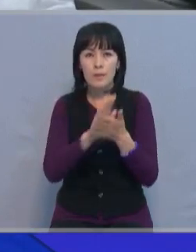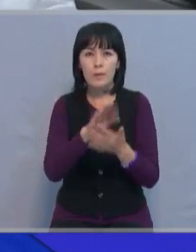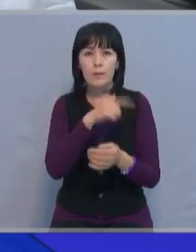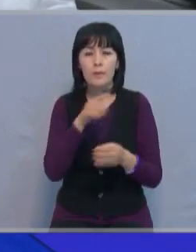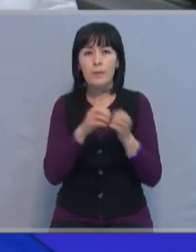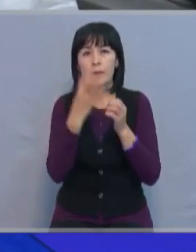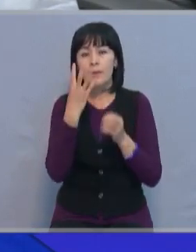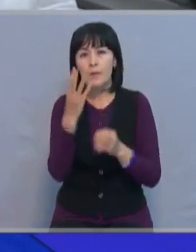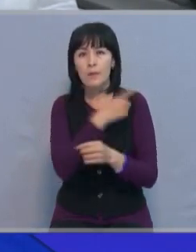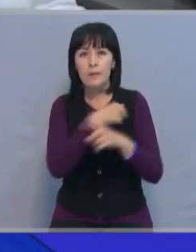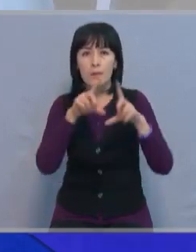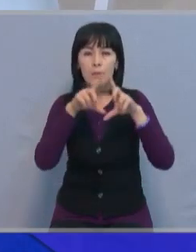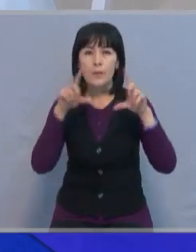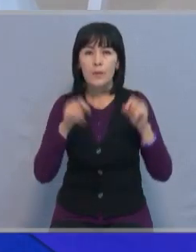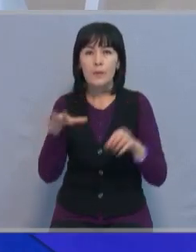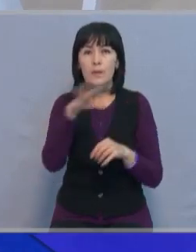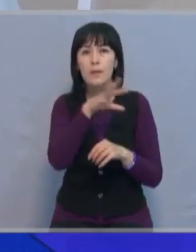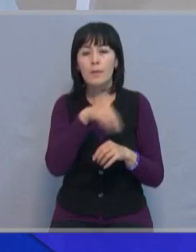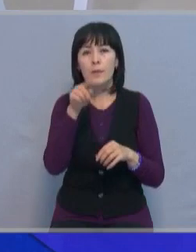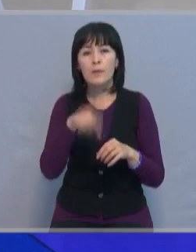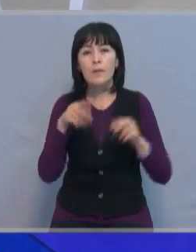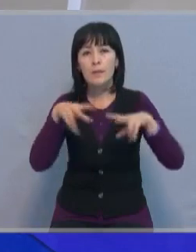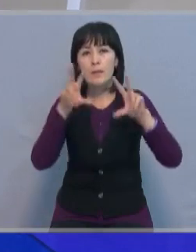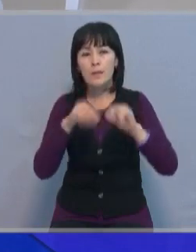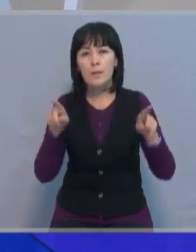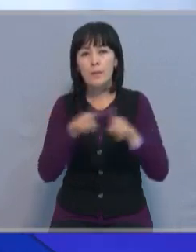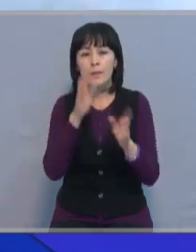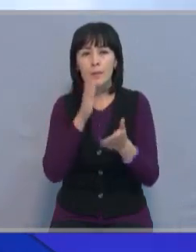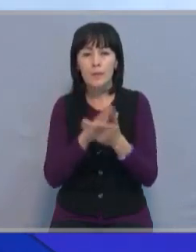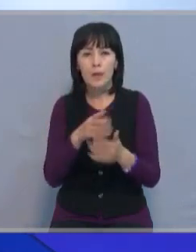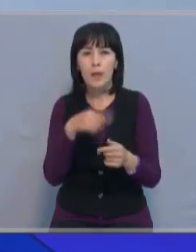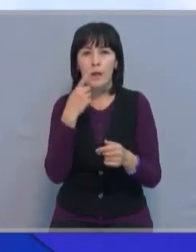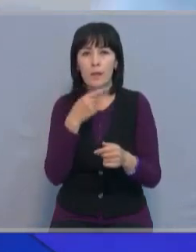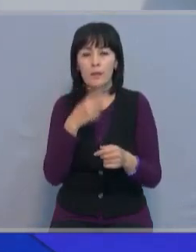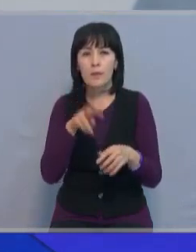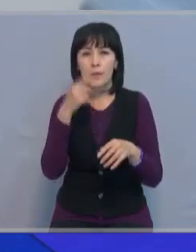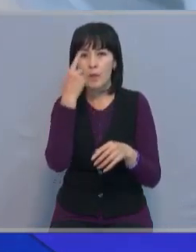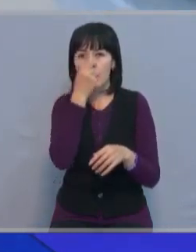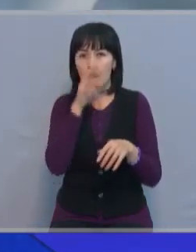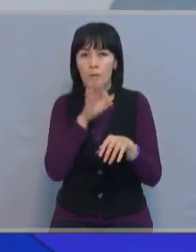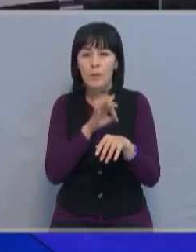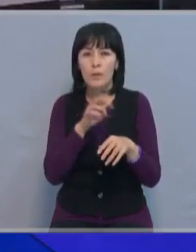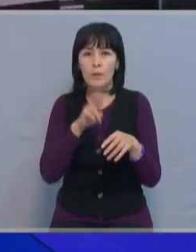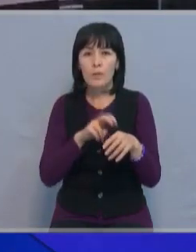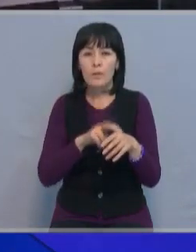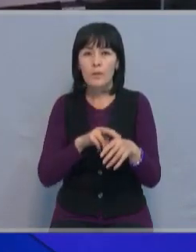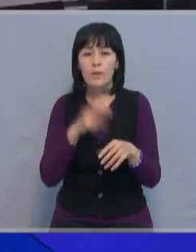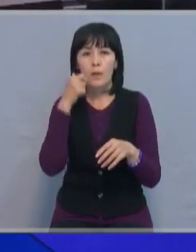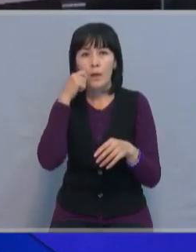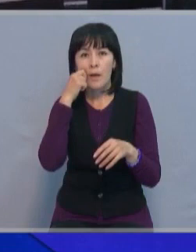Нөмірі 14-ші емдеу орталығы барлық жеке сала мамандарымен қамтылған. Атап айтсақ, окулист, отоларинголог,